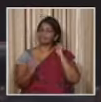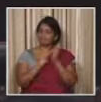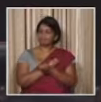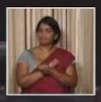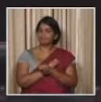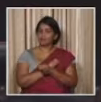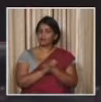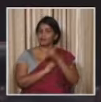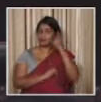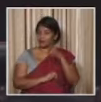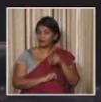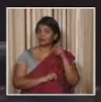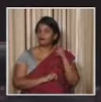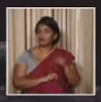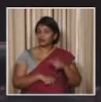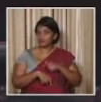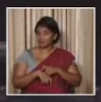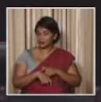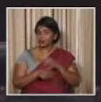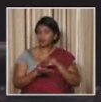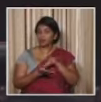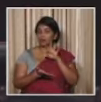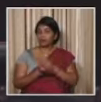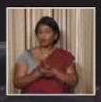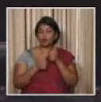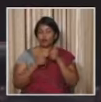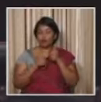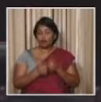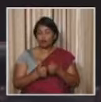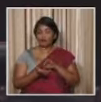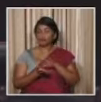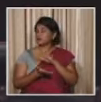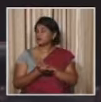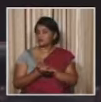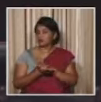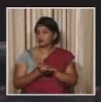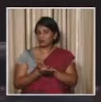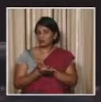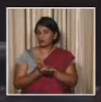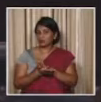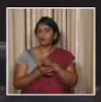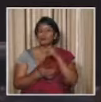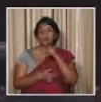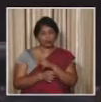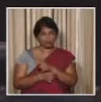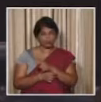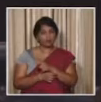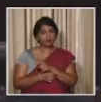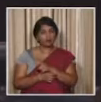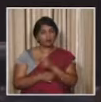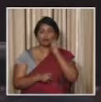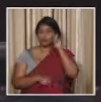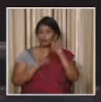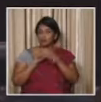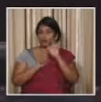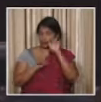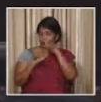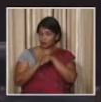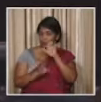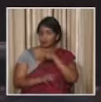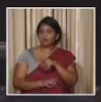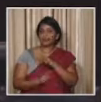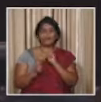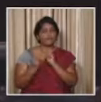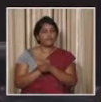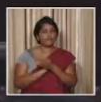වෙනවා. ඒ නිසා ඔවුන්ට මේ වෙලාවේ ගන්න පුළුවන් හොඳම තීරණය තමයි ඒ පුරවැසියා තුල ඇති වෙලා තියෙන